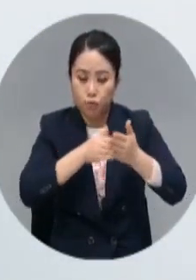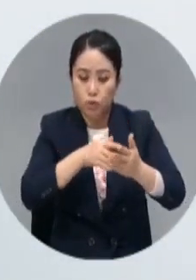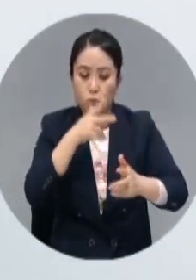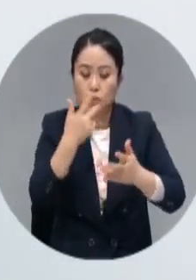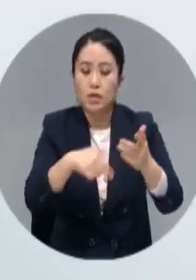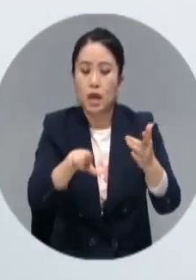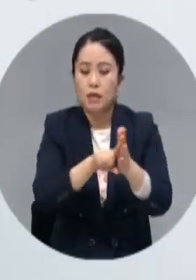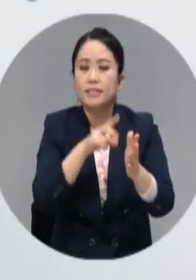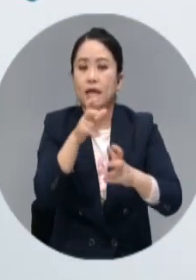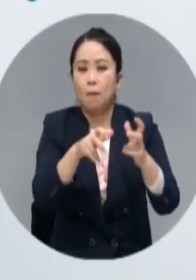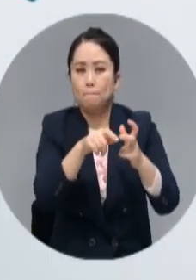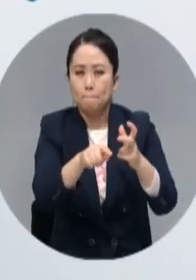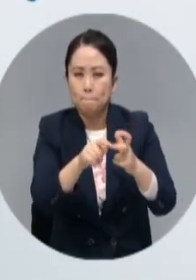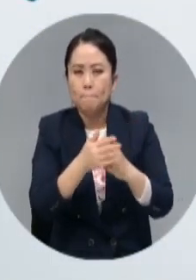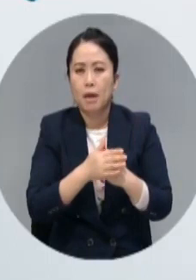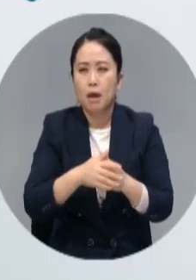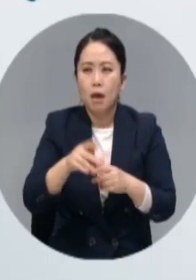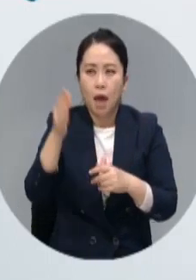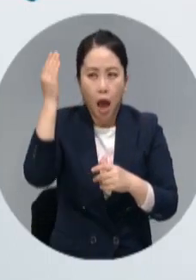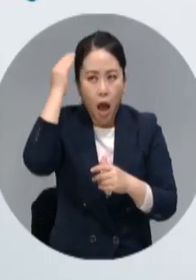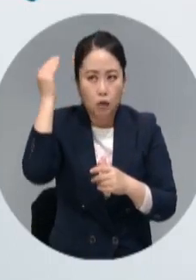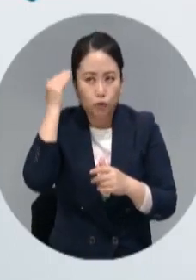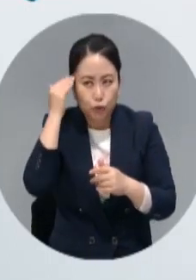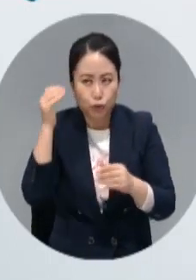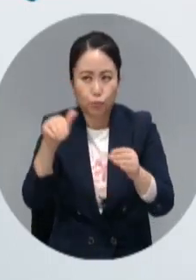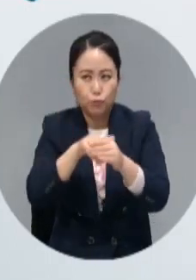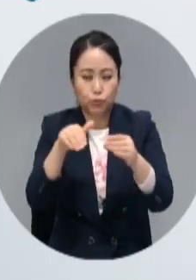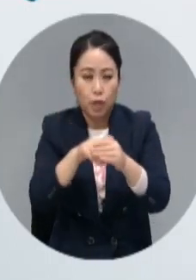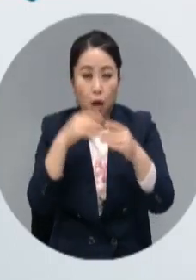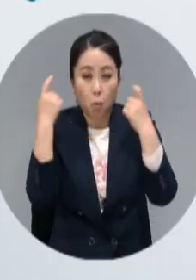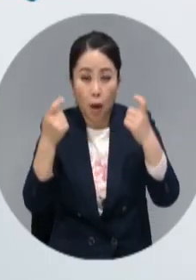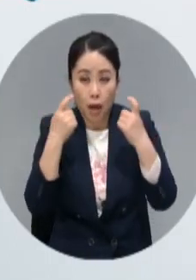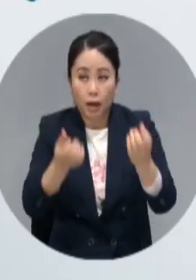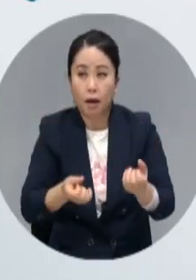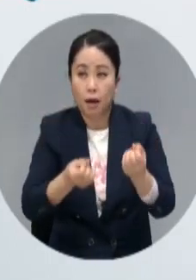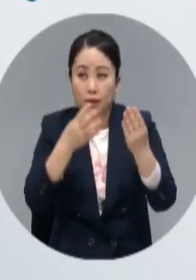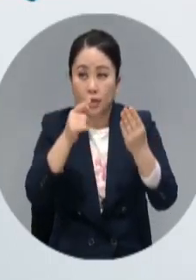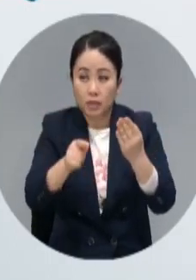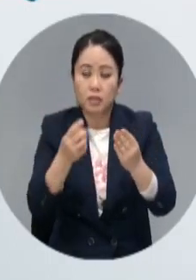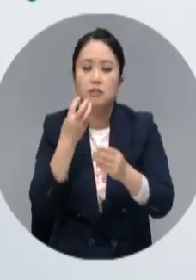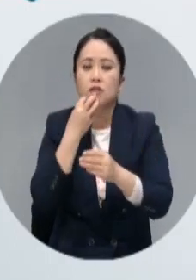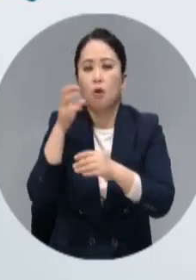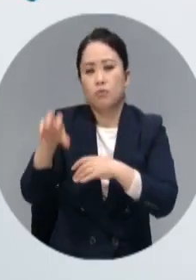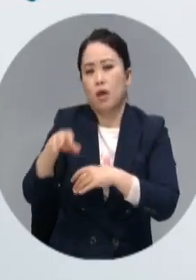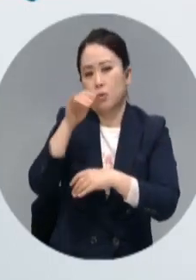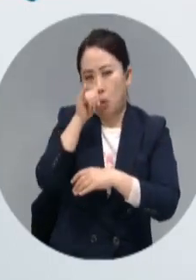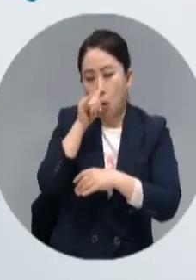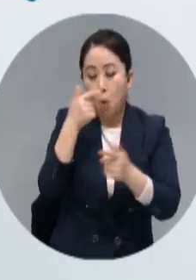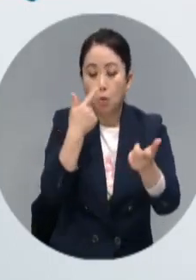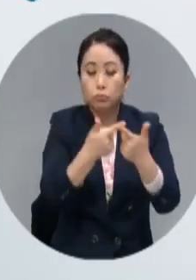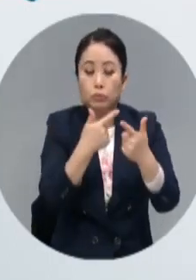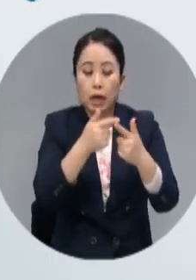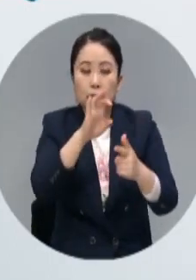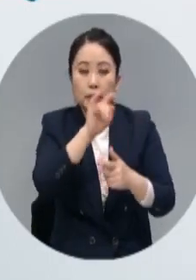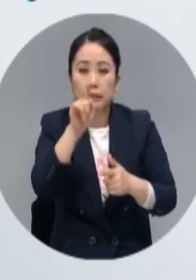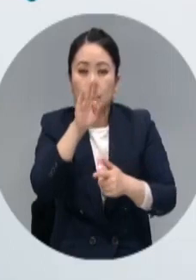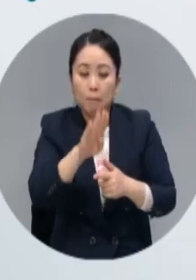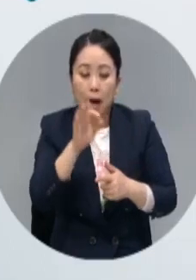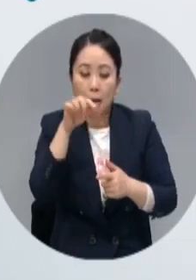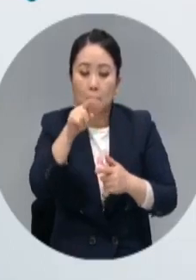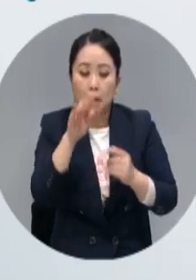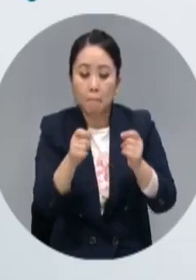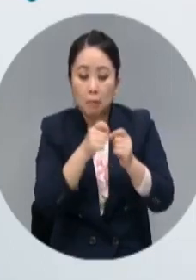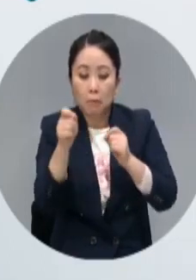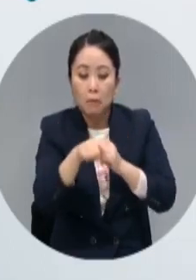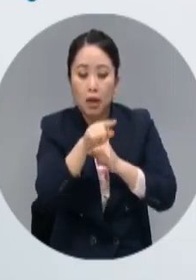행사와 한류 관광 페스티벌 등이 서울로 예정되 있습니다 부산은 팝업 행사에 한차례 껴 있는 수준